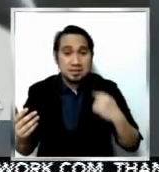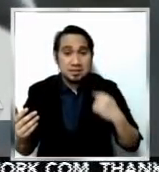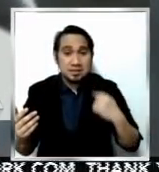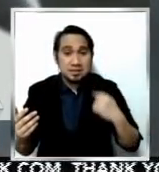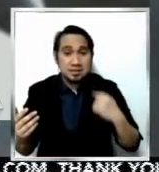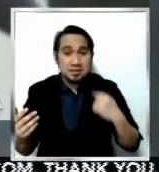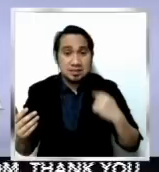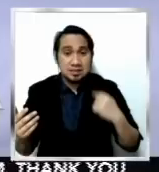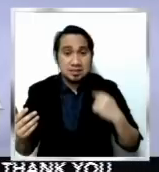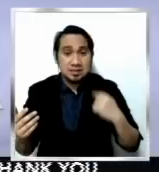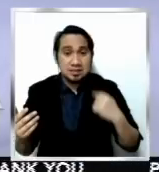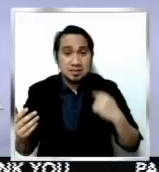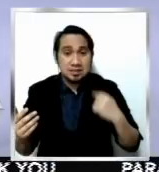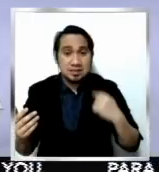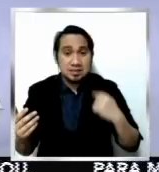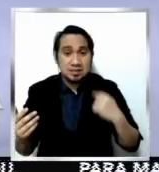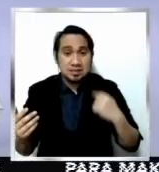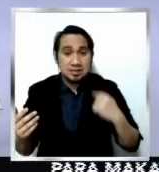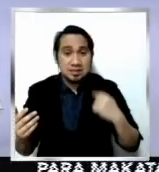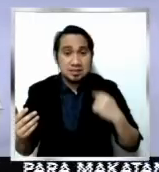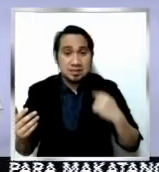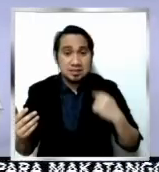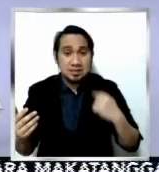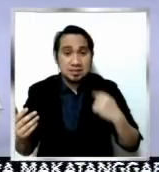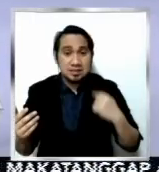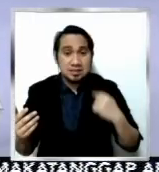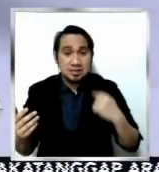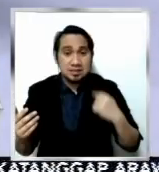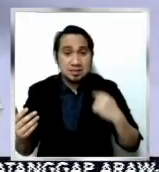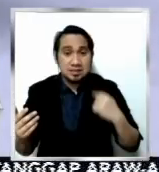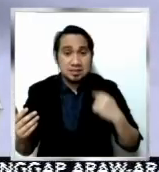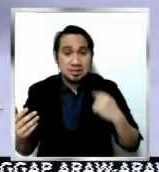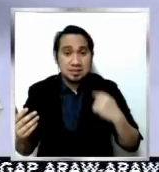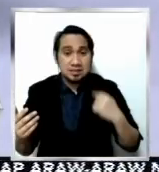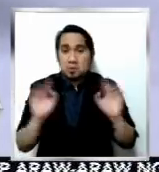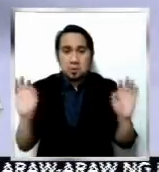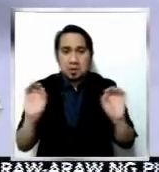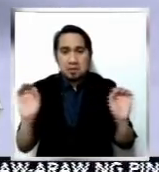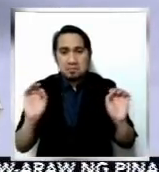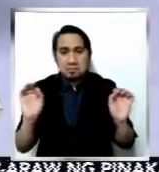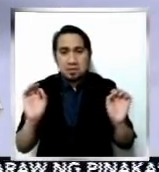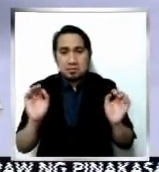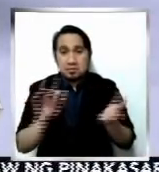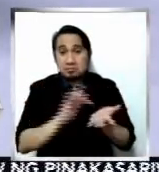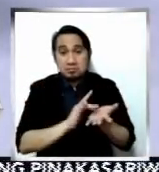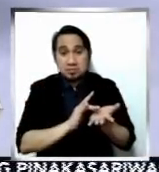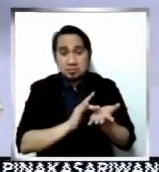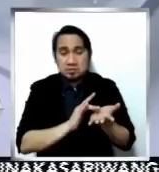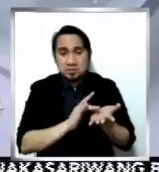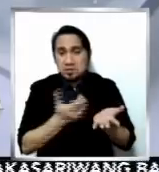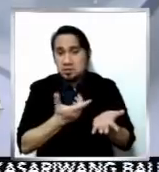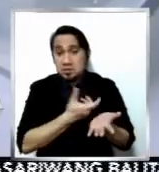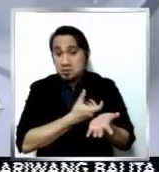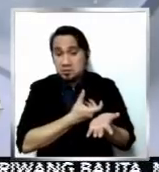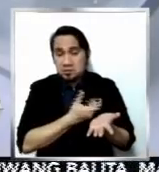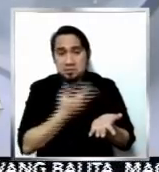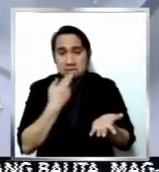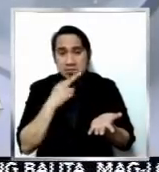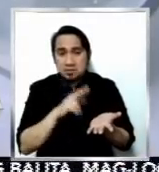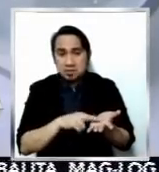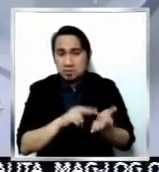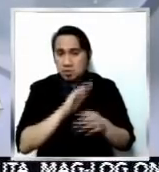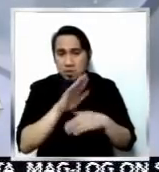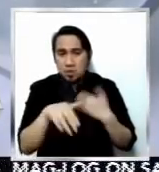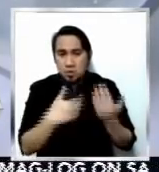we allowing them? Wala pang rehistradong COVID-19 vaccine sa Pilipinas. Ang lahat ng mga bakuna, kailangan munang masuri at